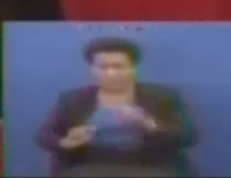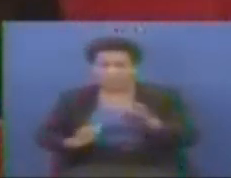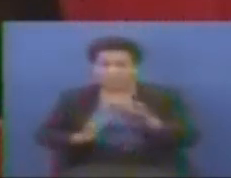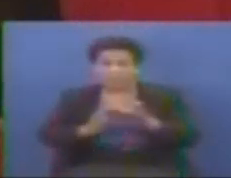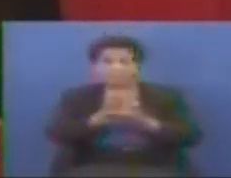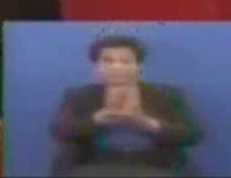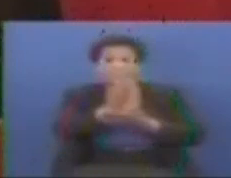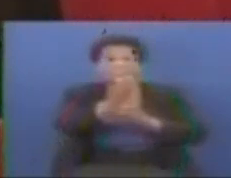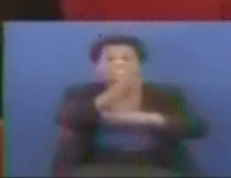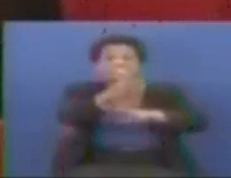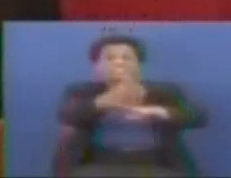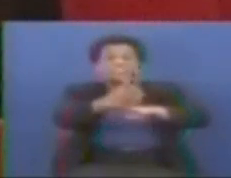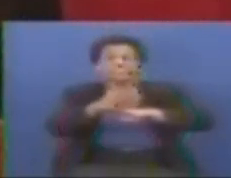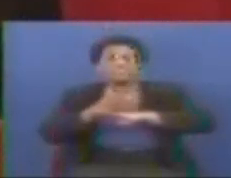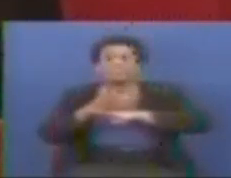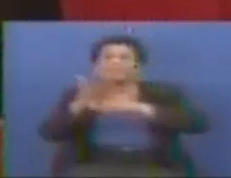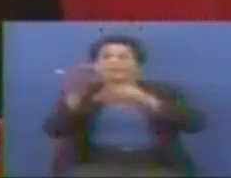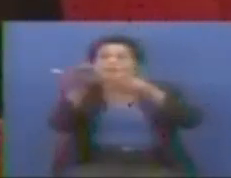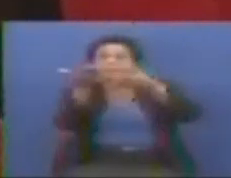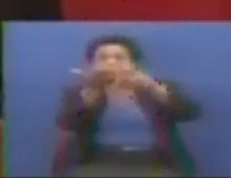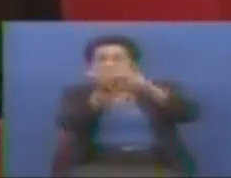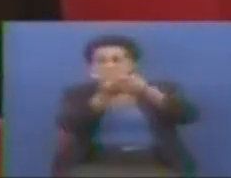bodaboda.